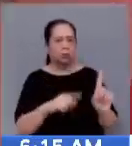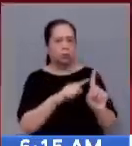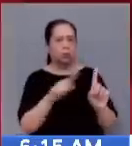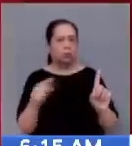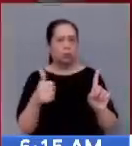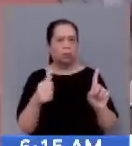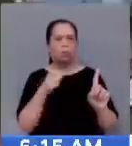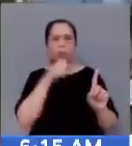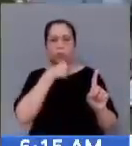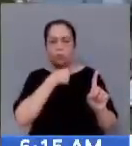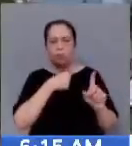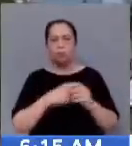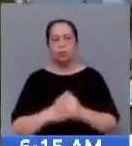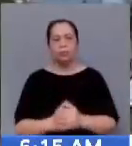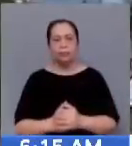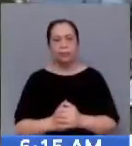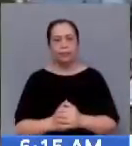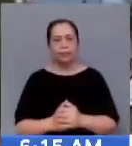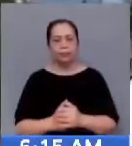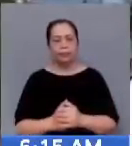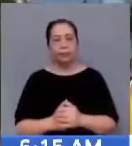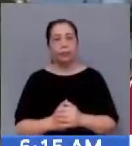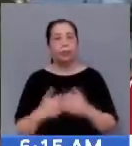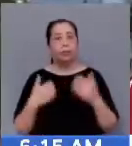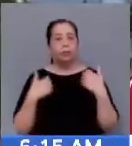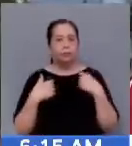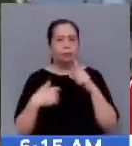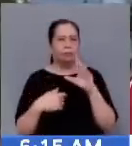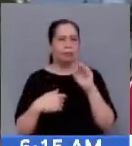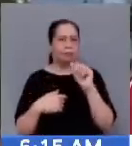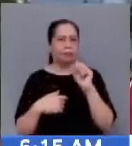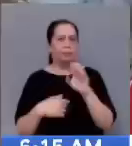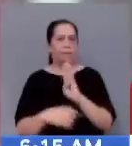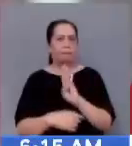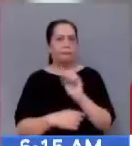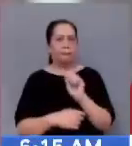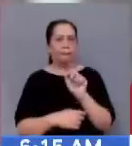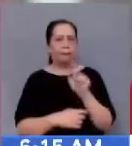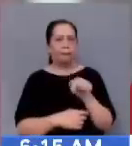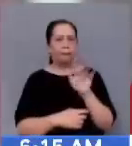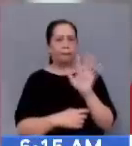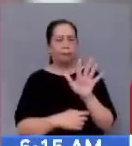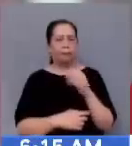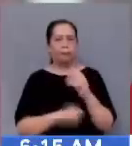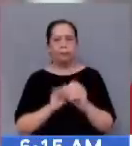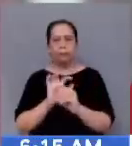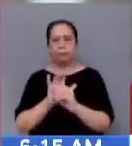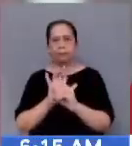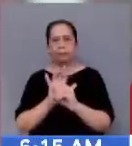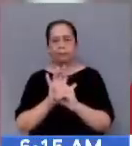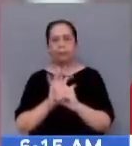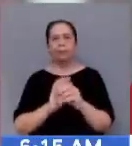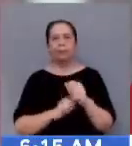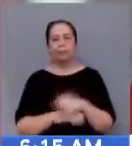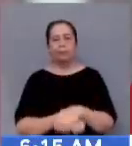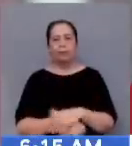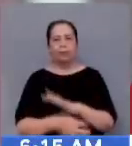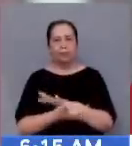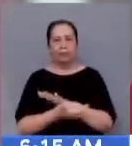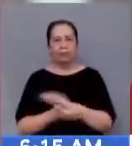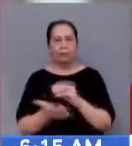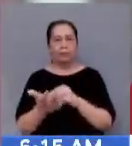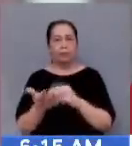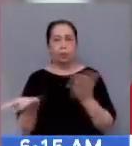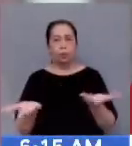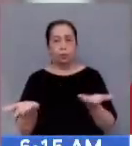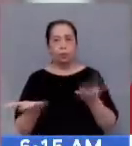gulang. May unang kaso na ng BA.5 Omicron subvariant ng COVID-19 na naitala sa Cagayan de Oro City